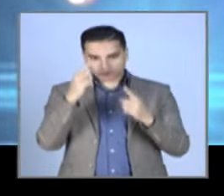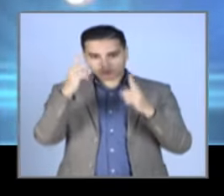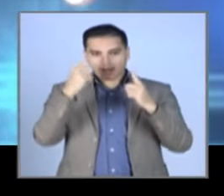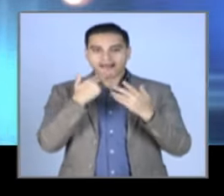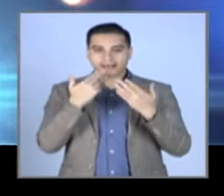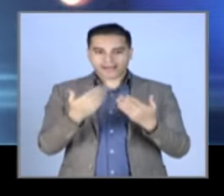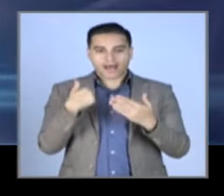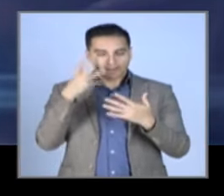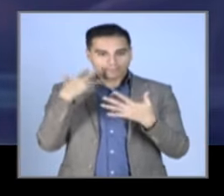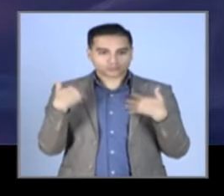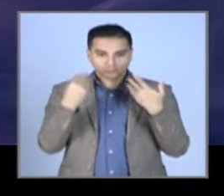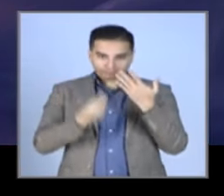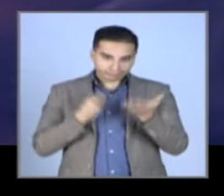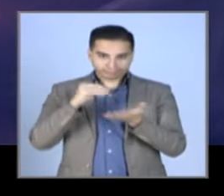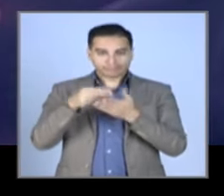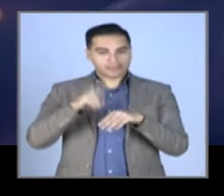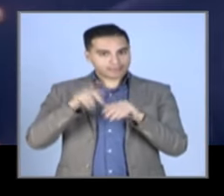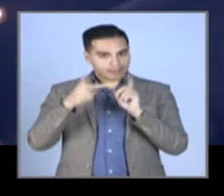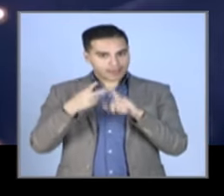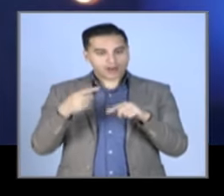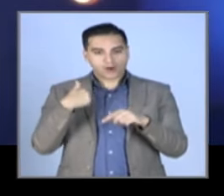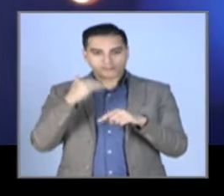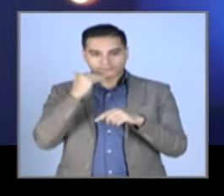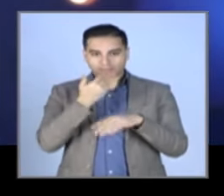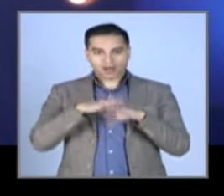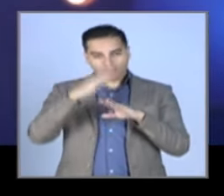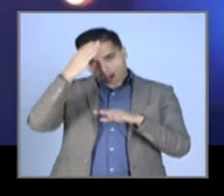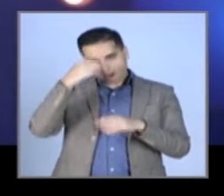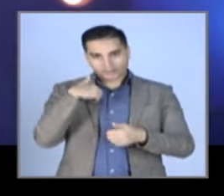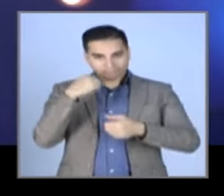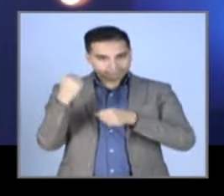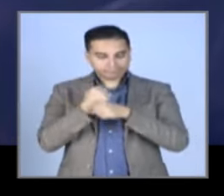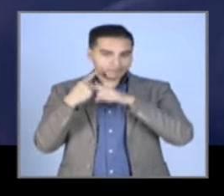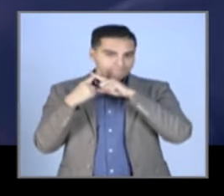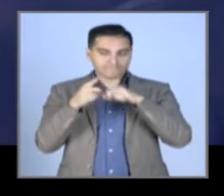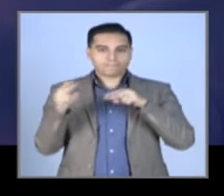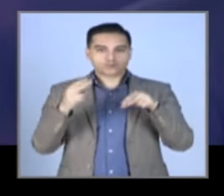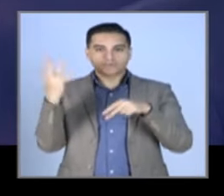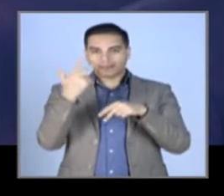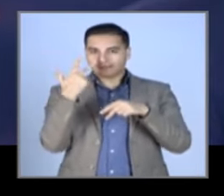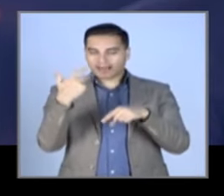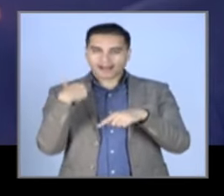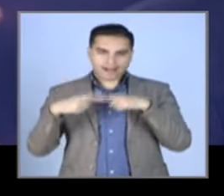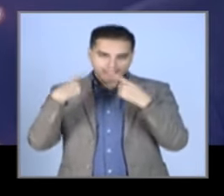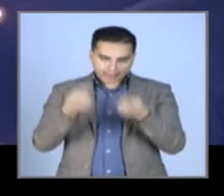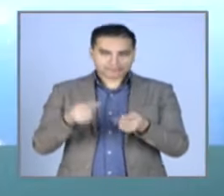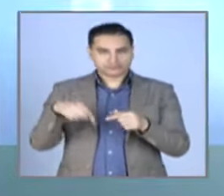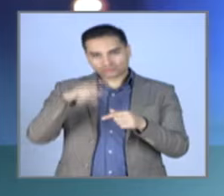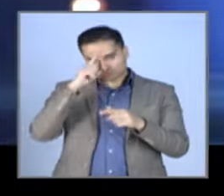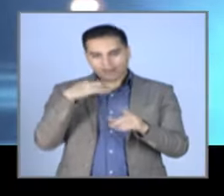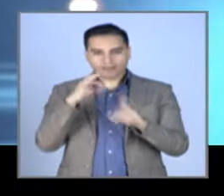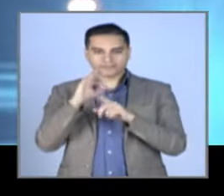إحنا سعداء برجعنا مرة تانية، بس المرة دي إحنا جزء من عائلة العباقرة بعد ما اشتركنا في الموسم الثالث. إن شاء الله هدفنا المرة دي هيكون كأس